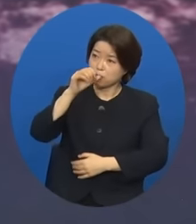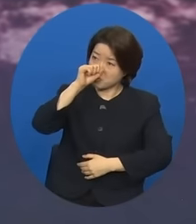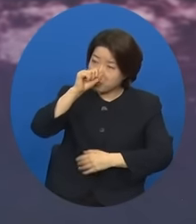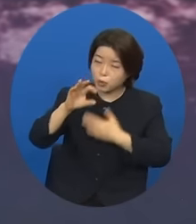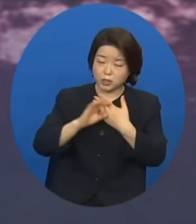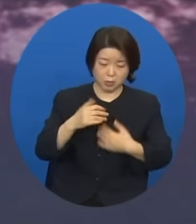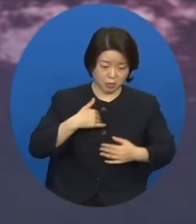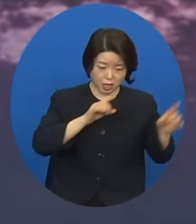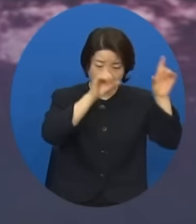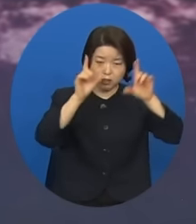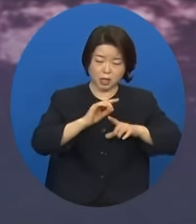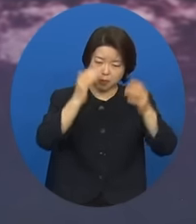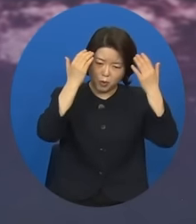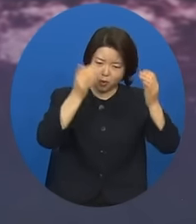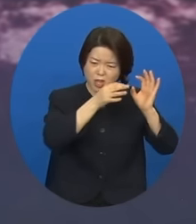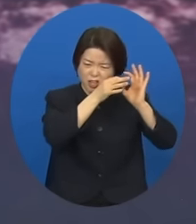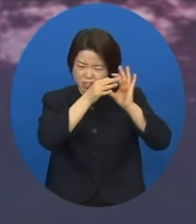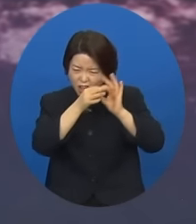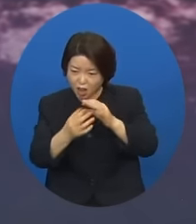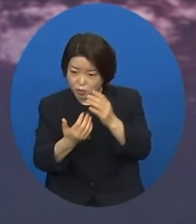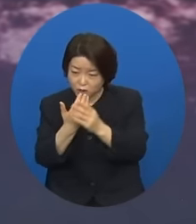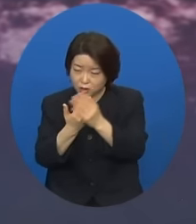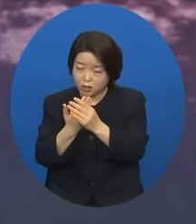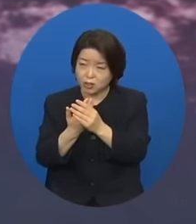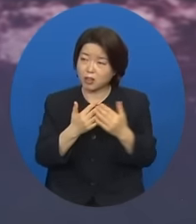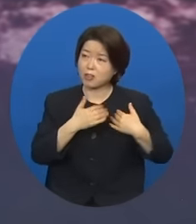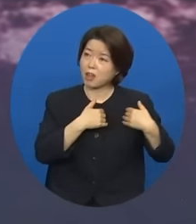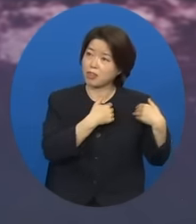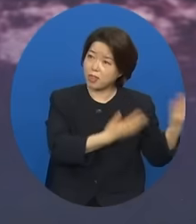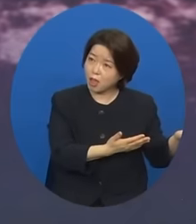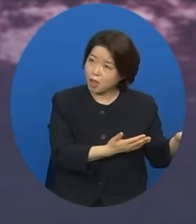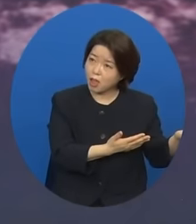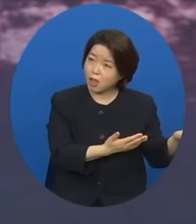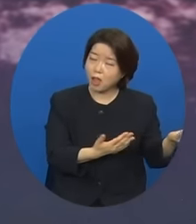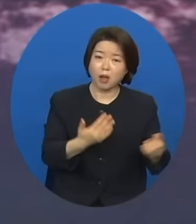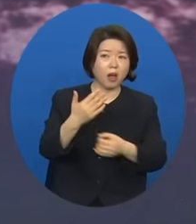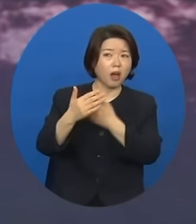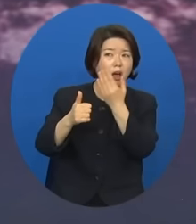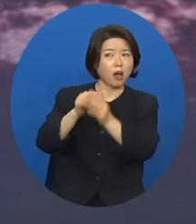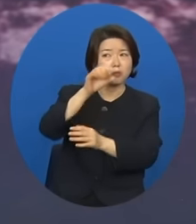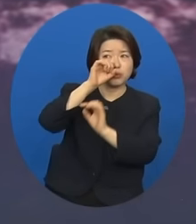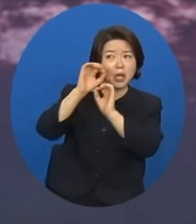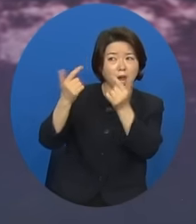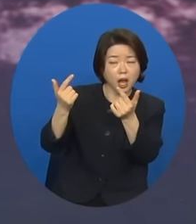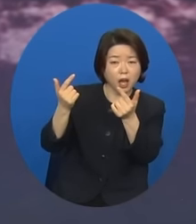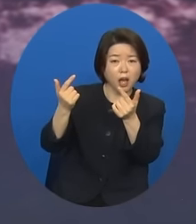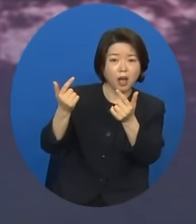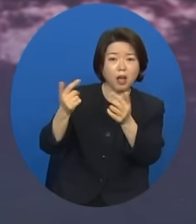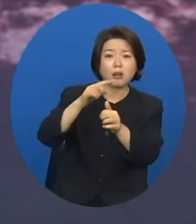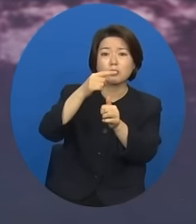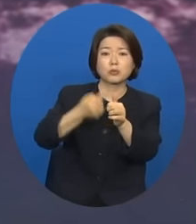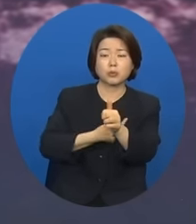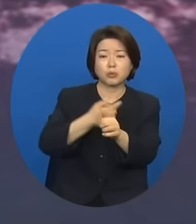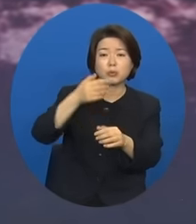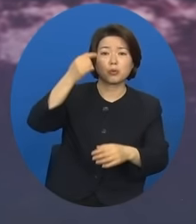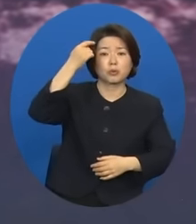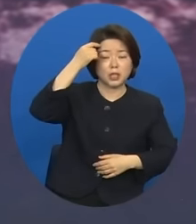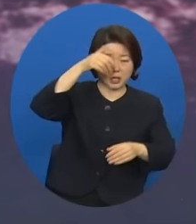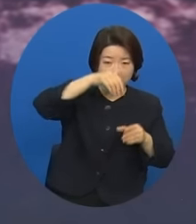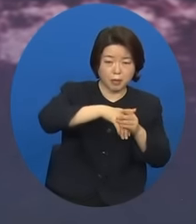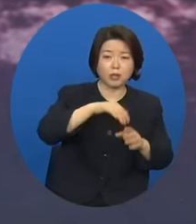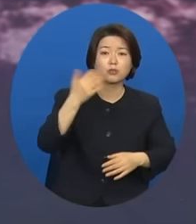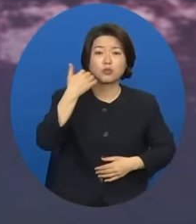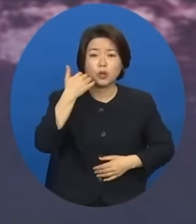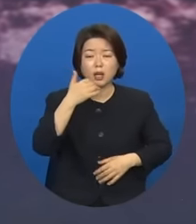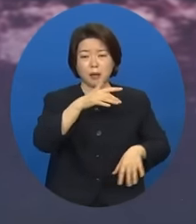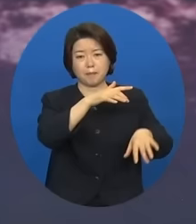일어나도록 버려 두지는 않으실 거라는 생각을 여러분 저절로 하게 돼요 그걸 누가 집어넣냐 마귀가 집어넣는 거예요